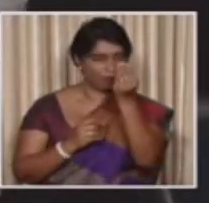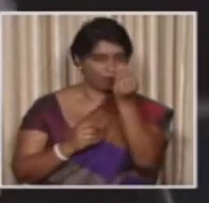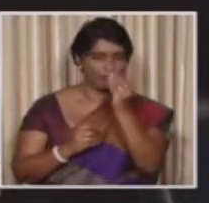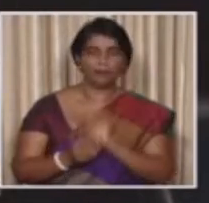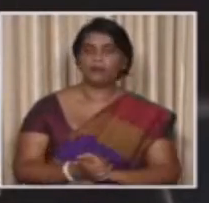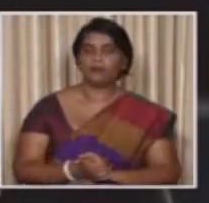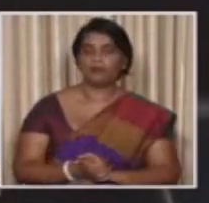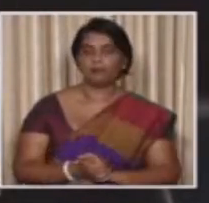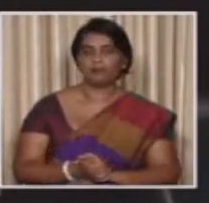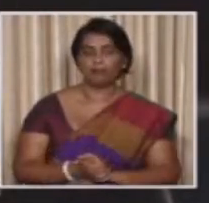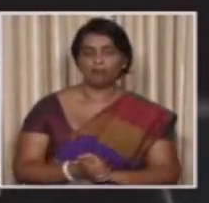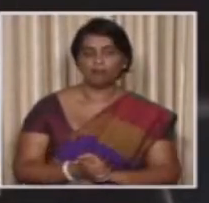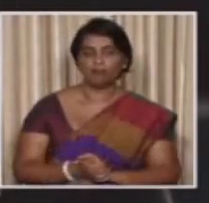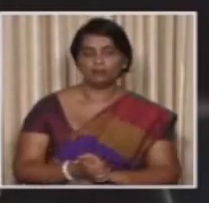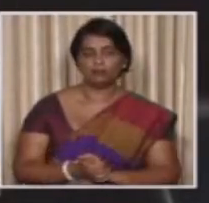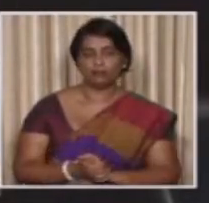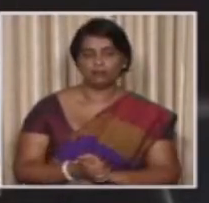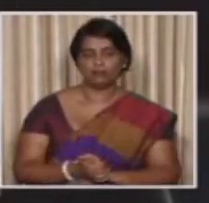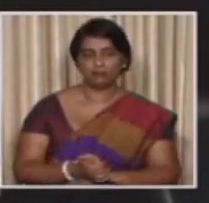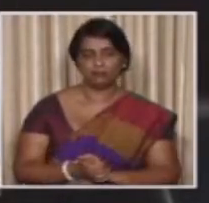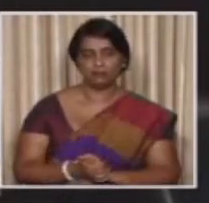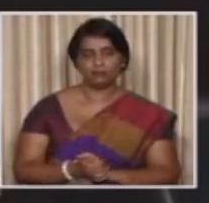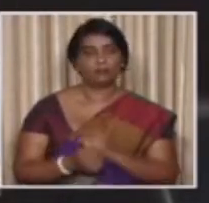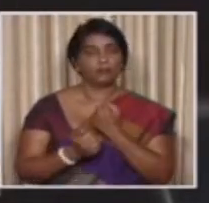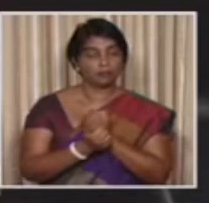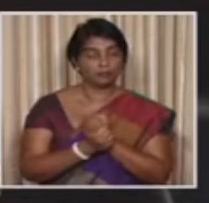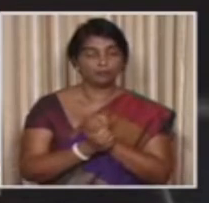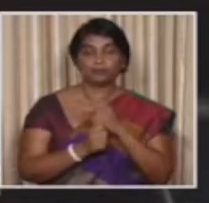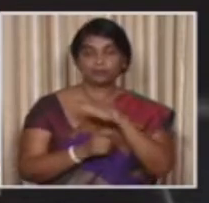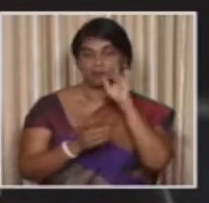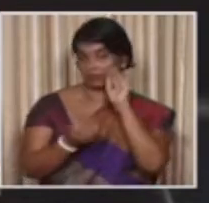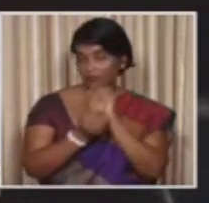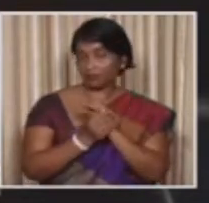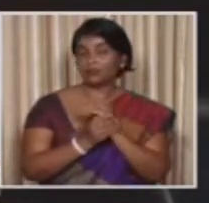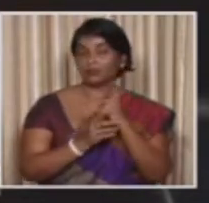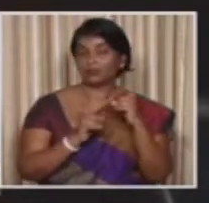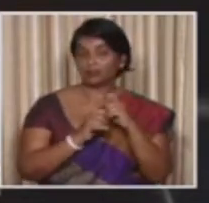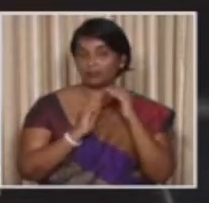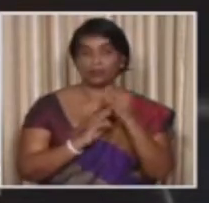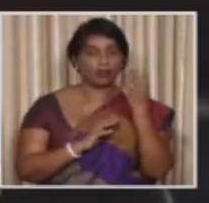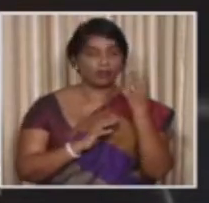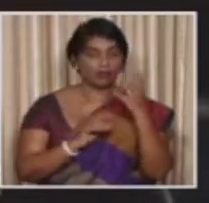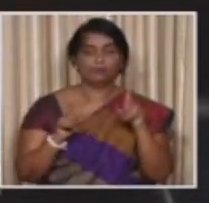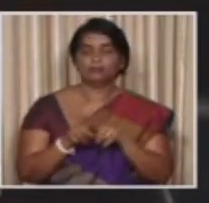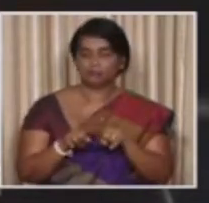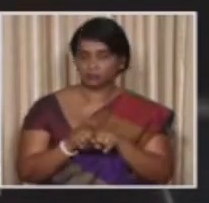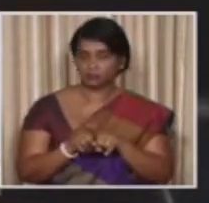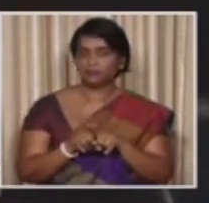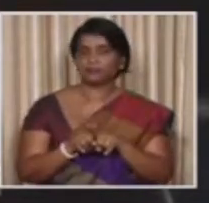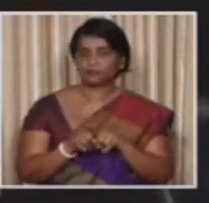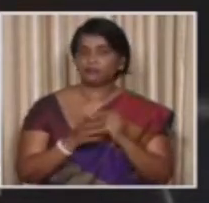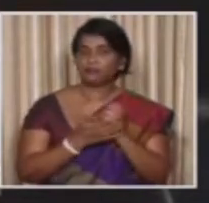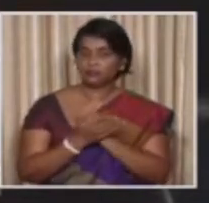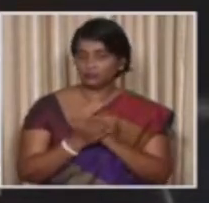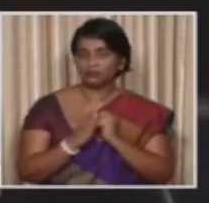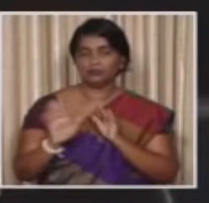කරෝ. සවතුනේ වගේම පොලිස් සිවිල් දෙපාර්තමේන්තුවේ 4000ක් පමණ ඒ සියලු